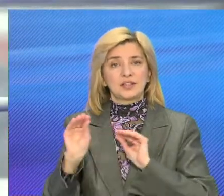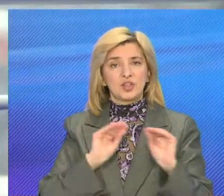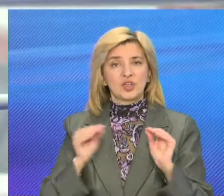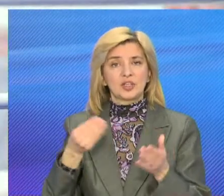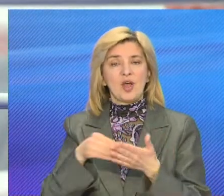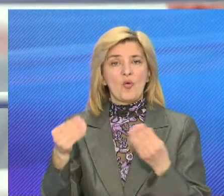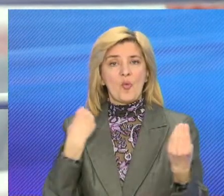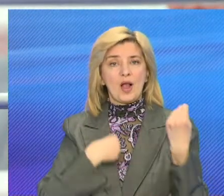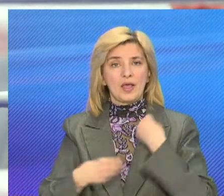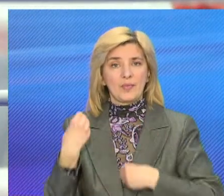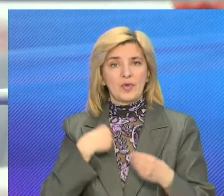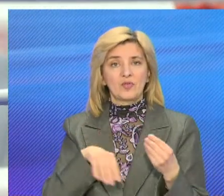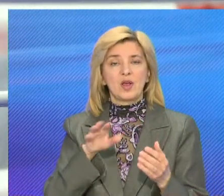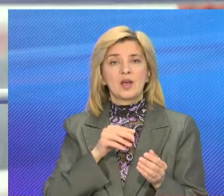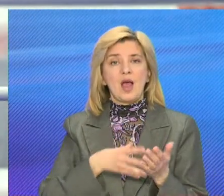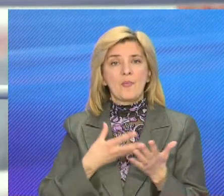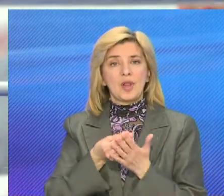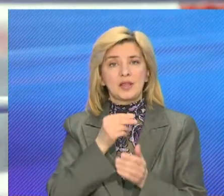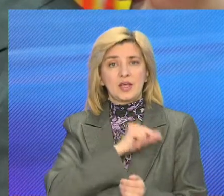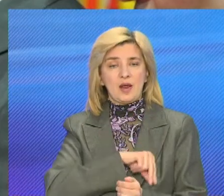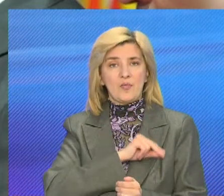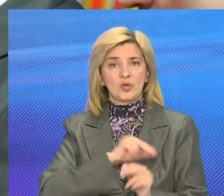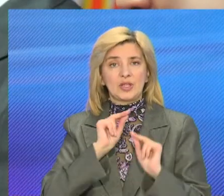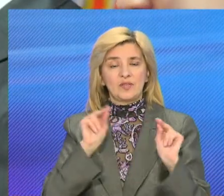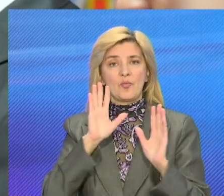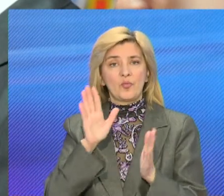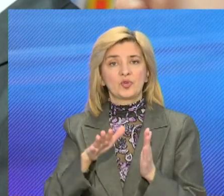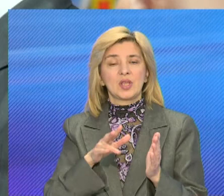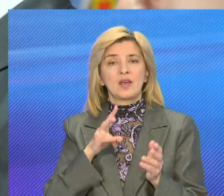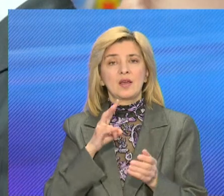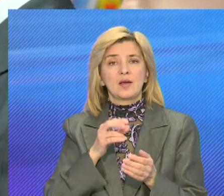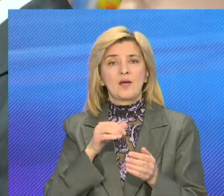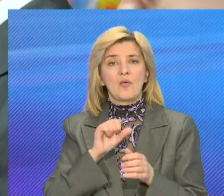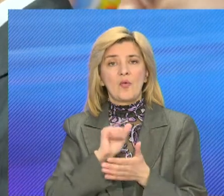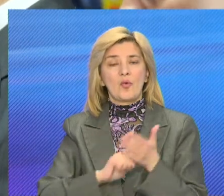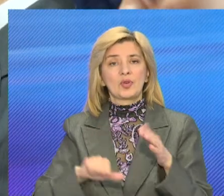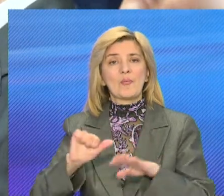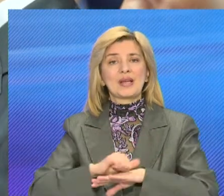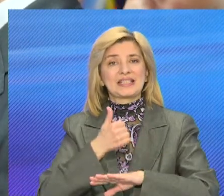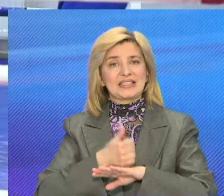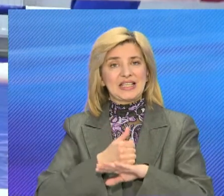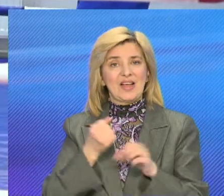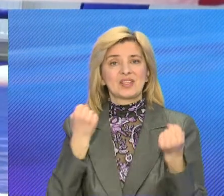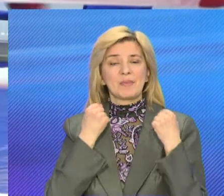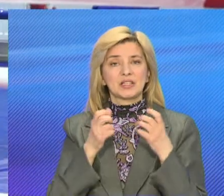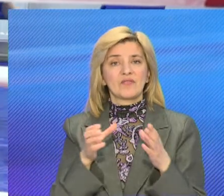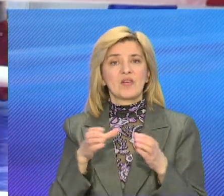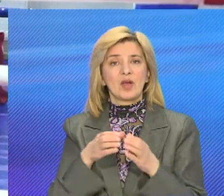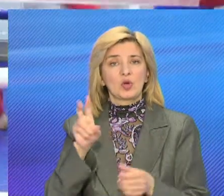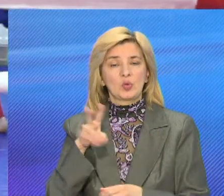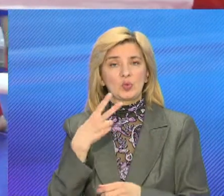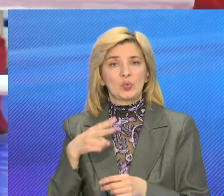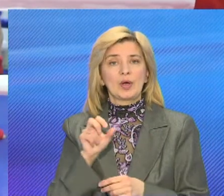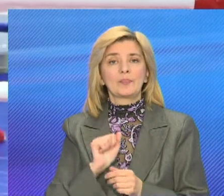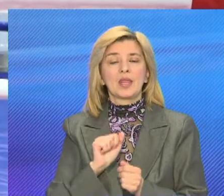трэнераў будзе весціся на падставе безвыплатнай дапамогі прэзідэнцкага спартыўнага клуба. Адкрыццё новай пляцоўкі для заняткаў